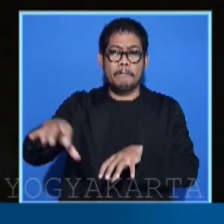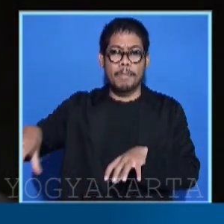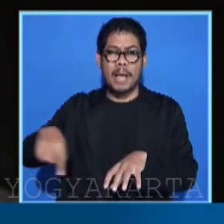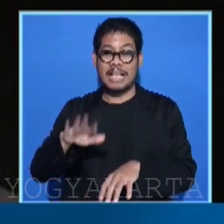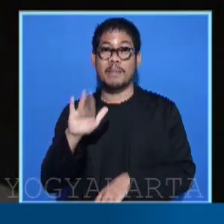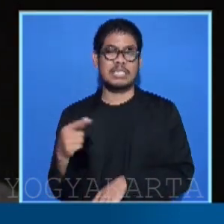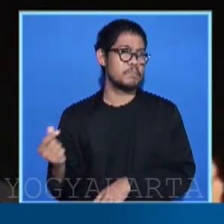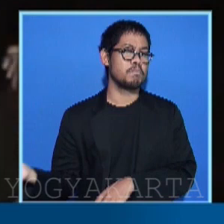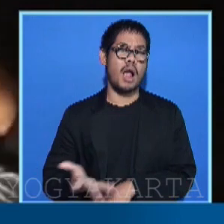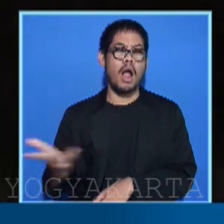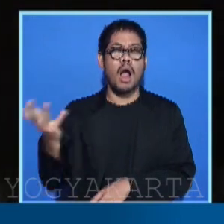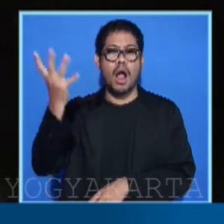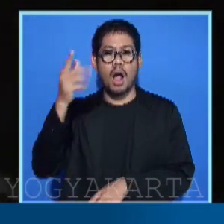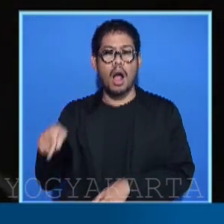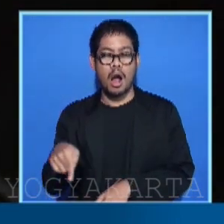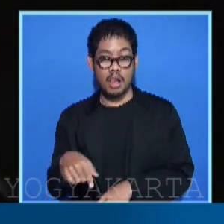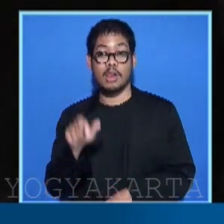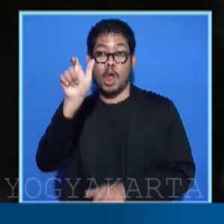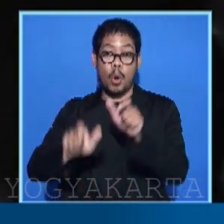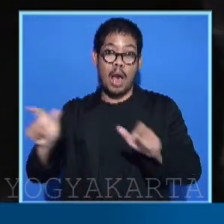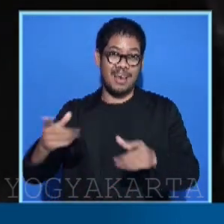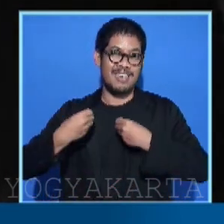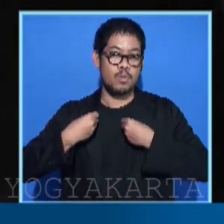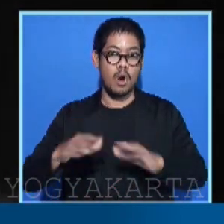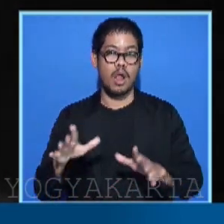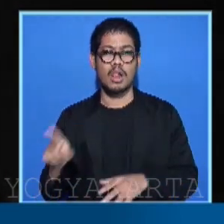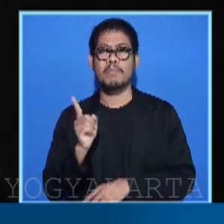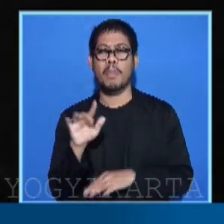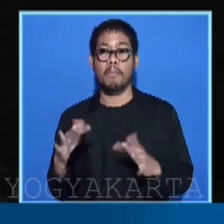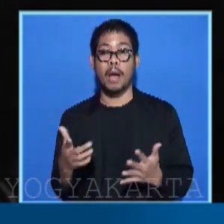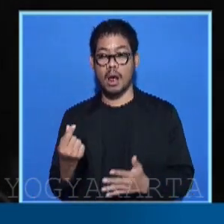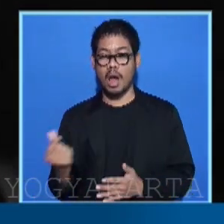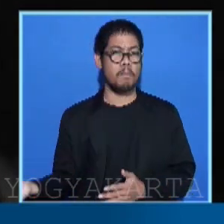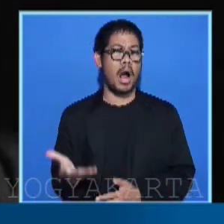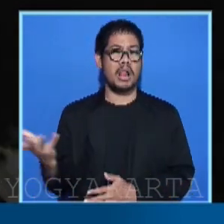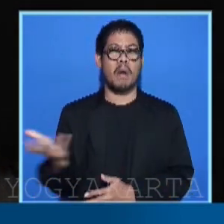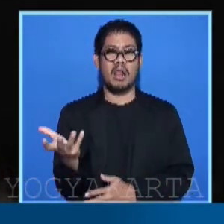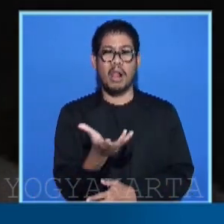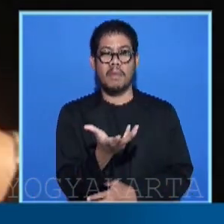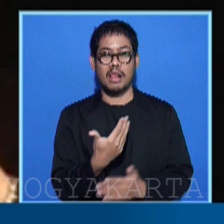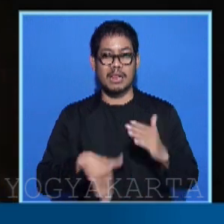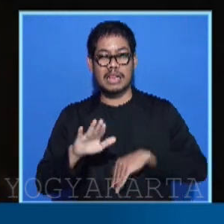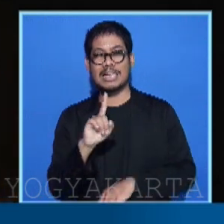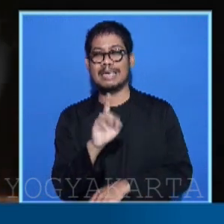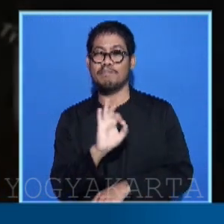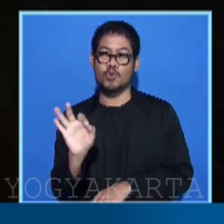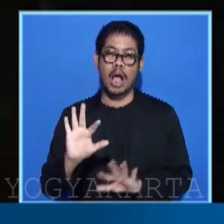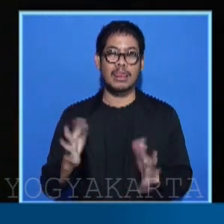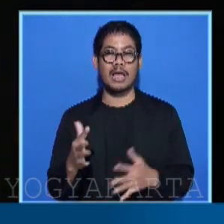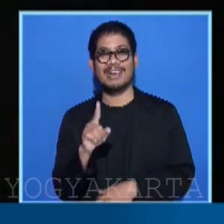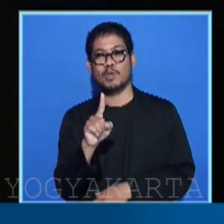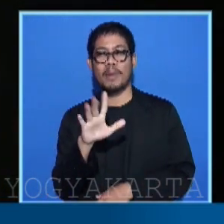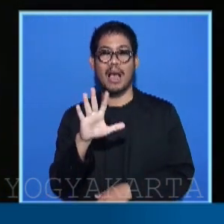tinggi menurut pedagang kenaikan harga masing-masing jenis beras mencapai 1000 hingga 1500 per